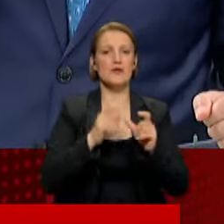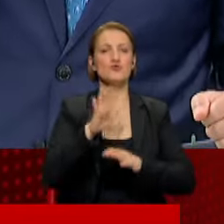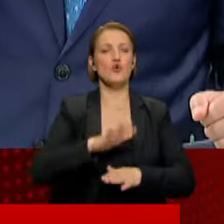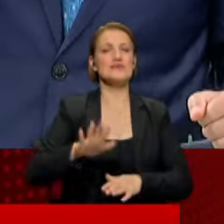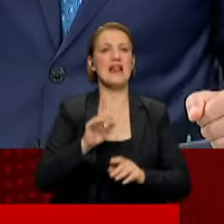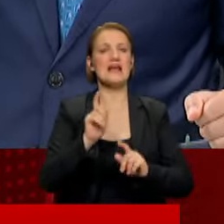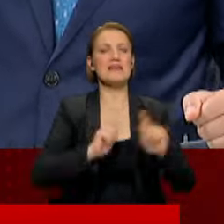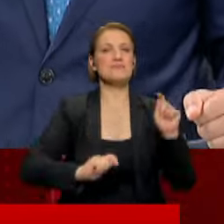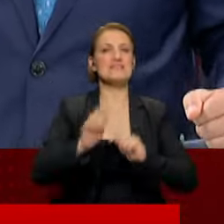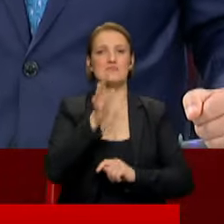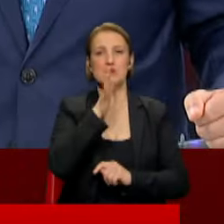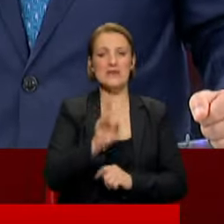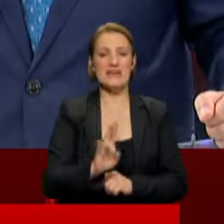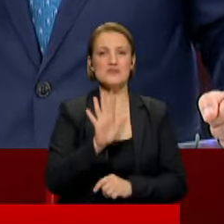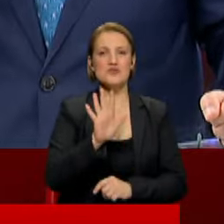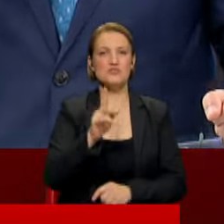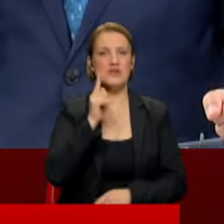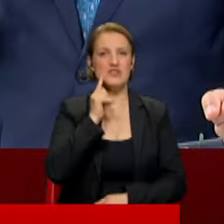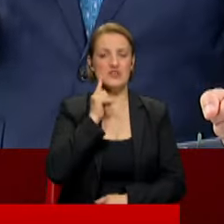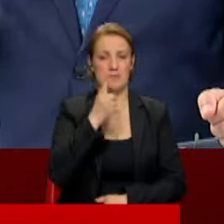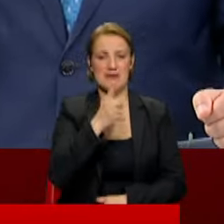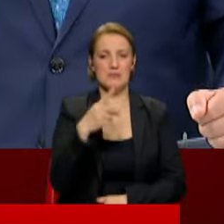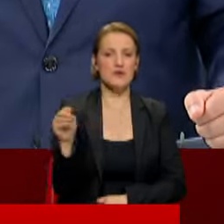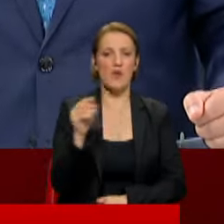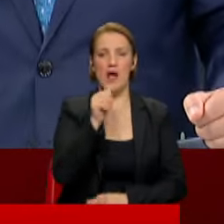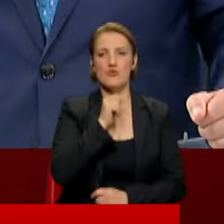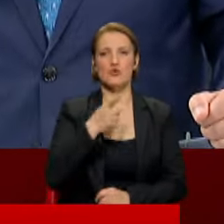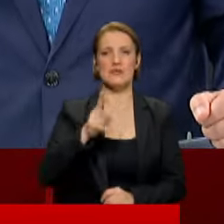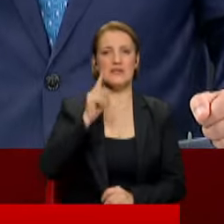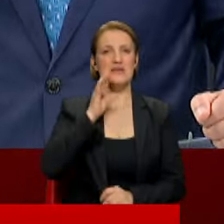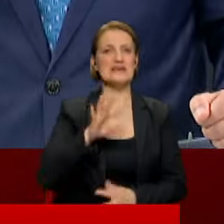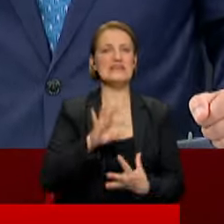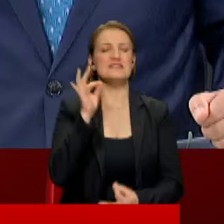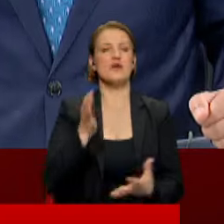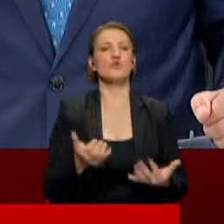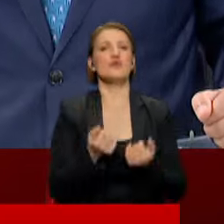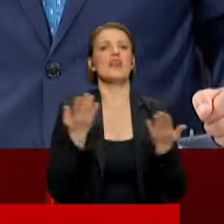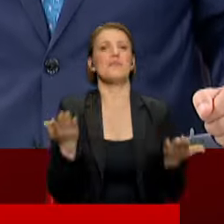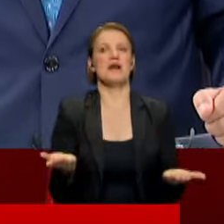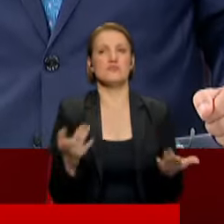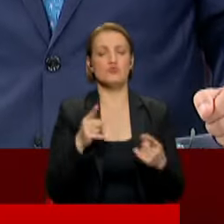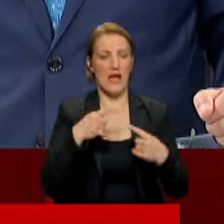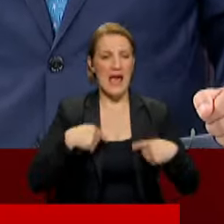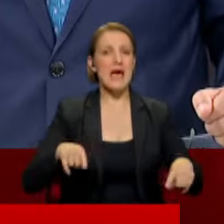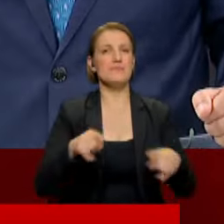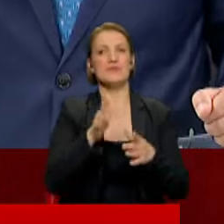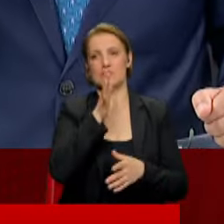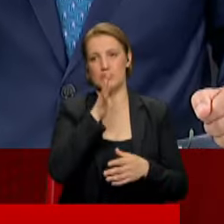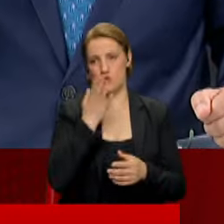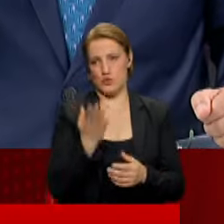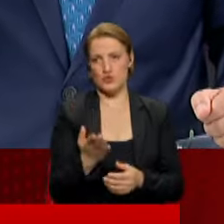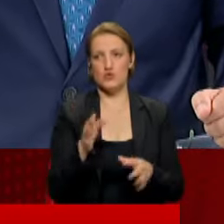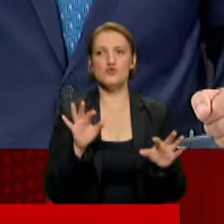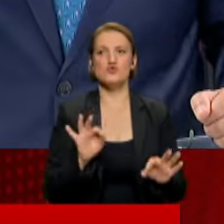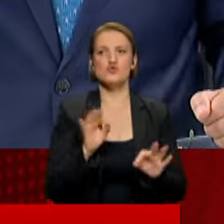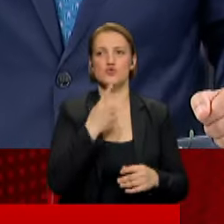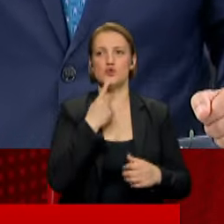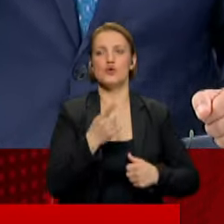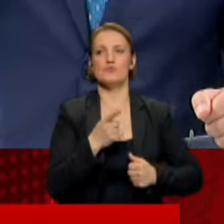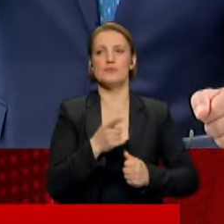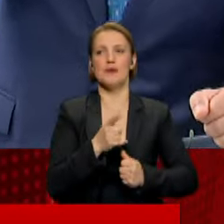yapısını biliyorum ben tabii 75 kişiyle 1. 600.000 İnsan kurtarılamaz bunu Zaten hepimiz biliyoruz g Yani yani şimdi şunu